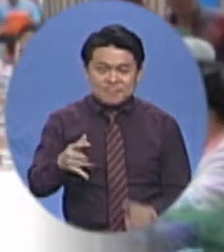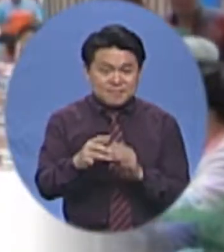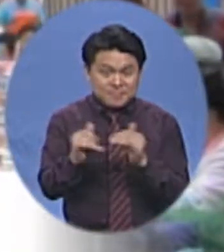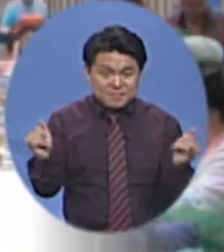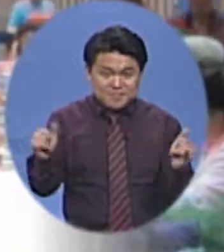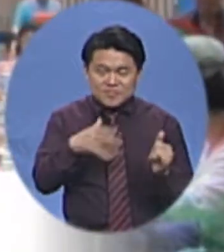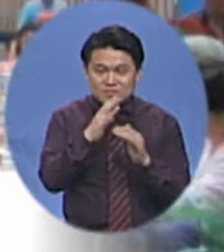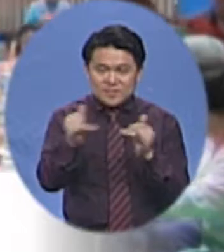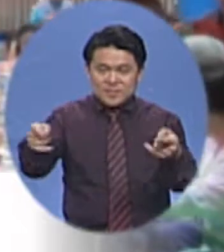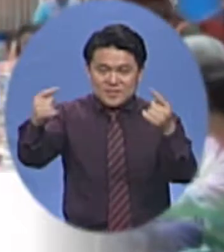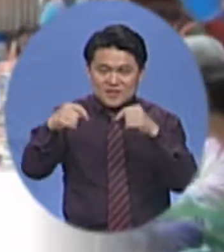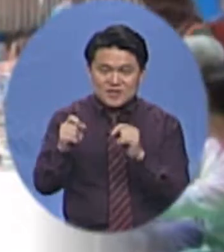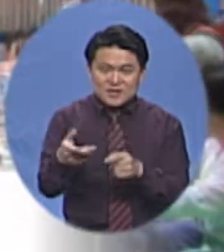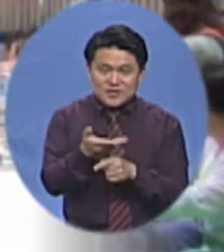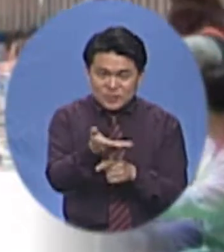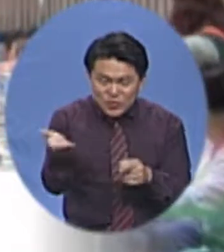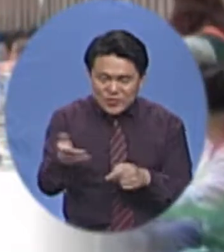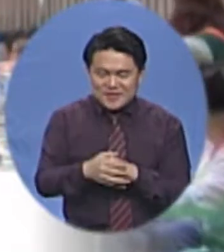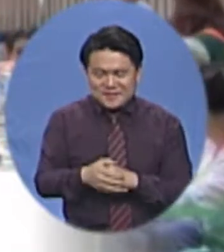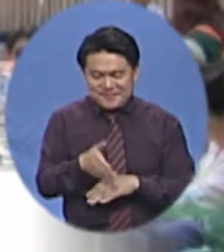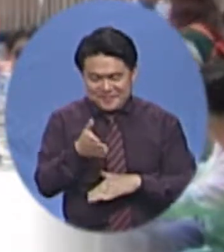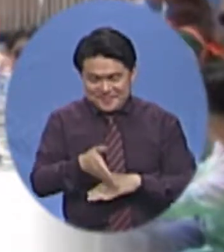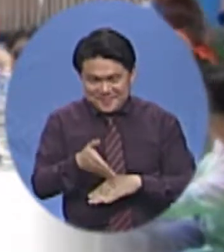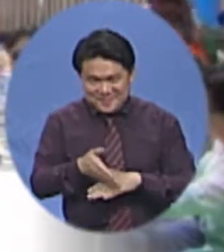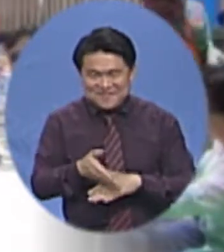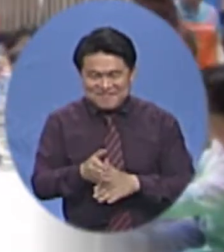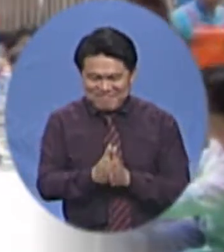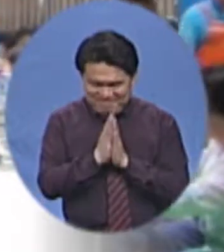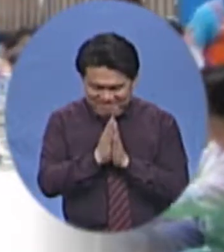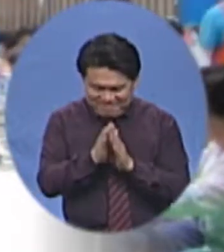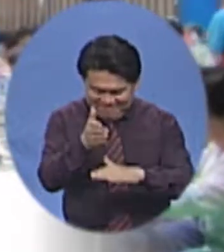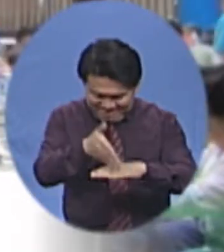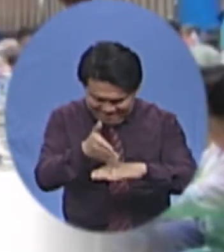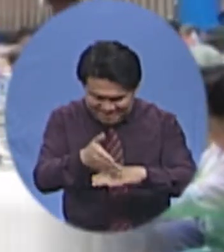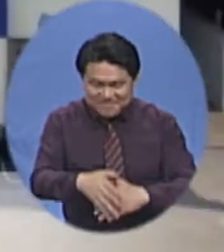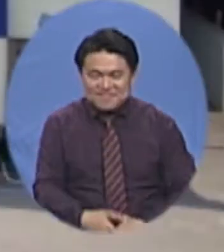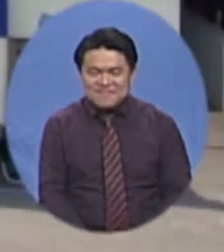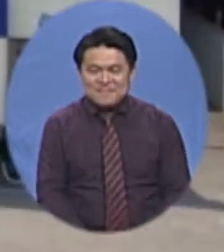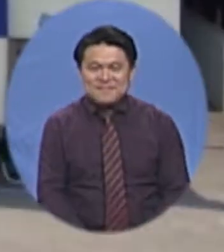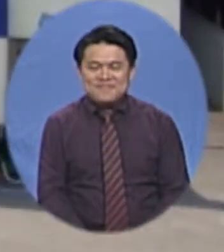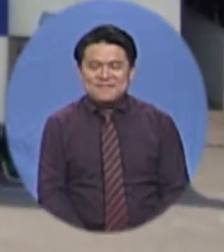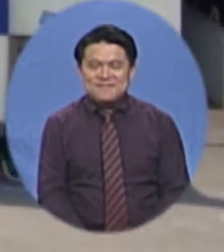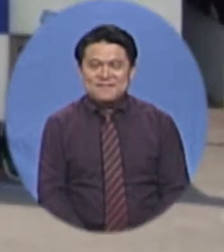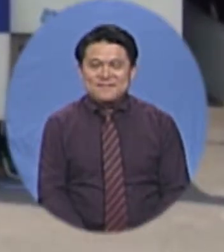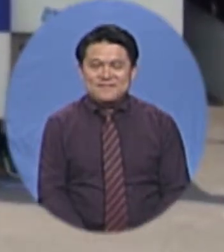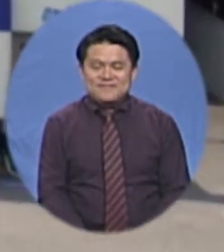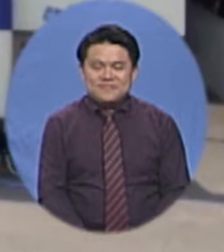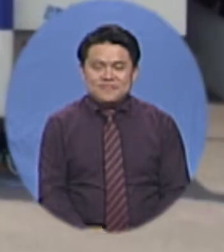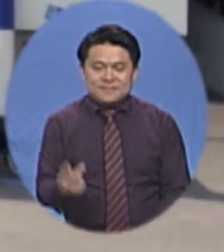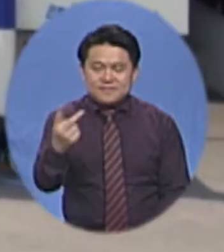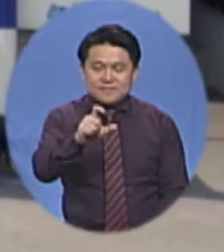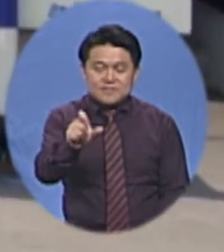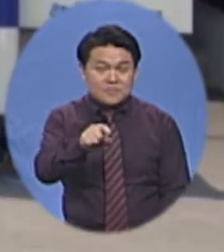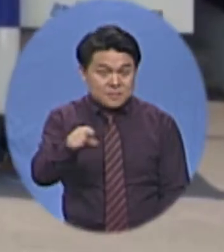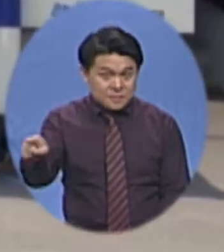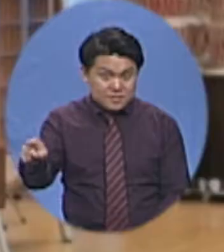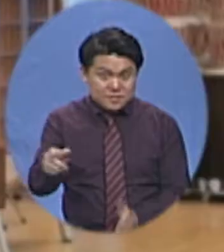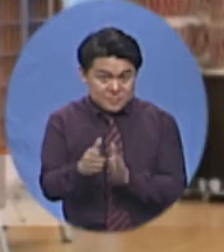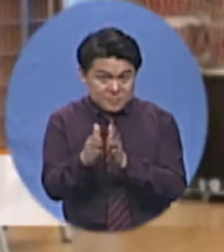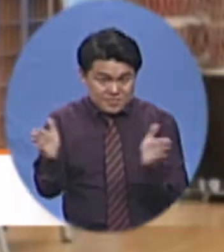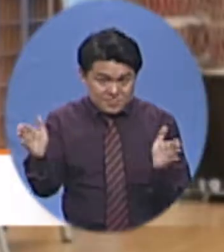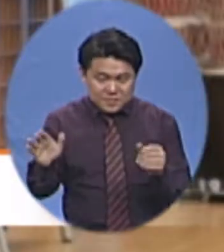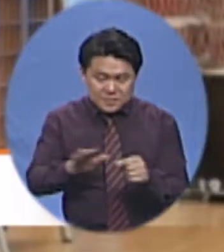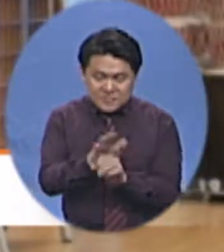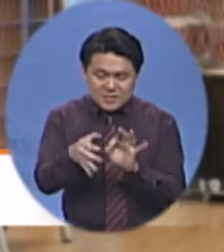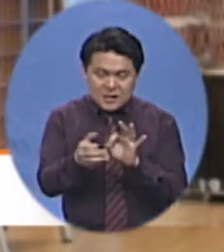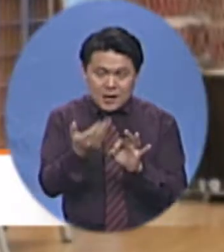또 어르신들이 참여할 수 있는 기회를 만들어준 것 같아서 참 감사드립니다. 고맙습니다. 지난 2015년부터 시작된